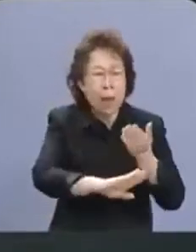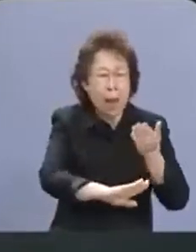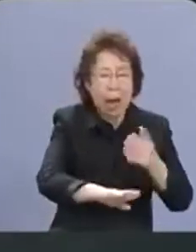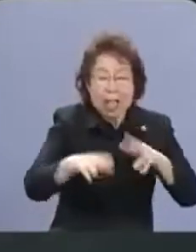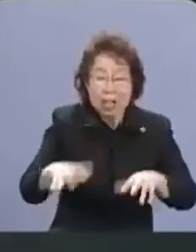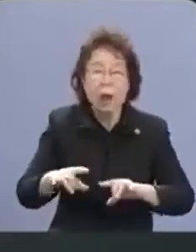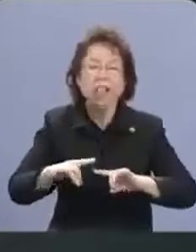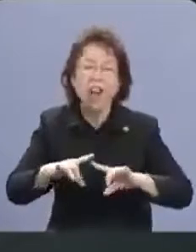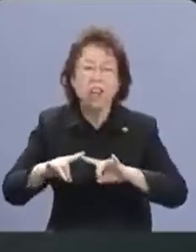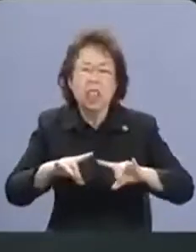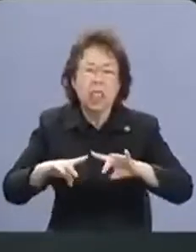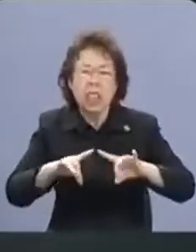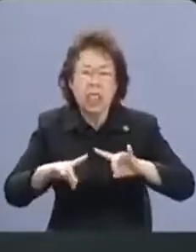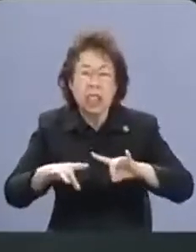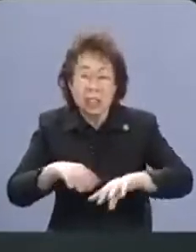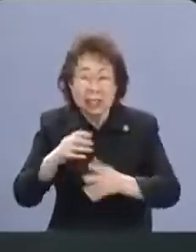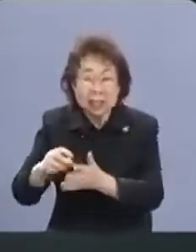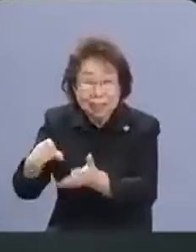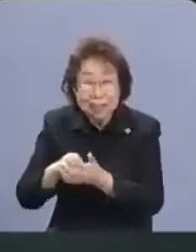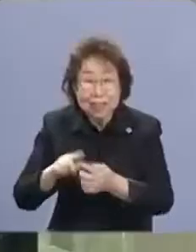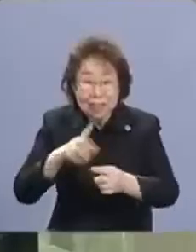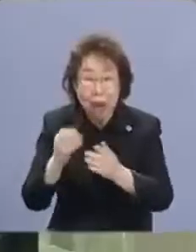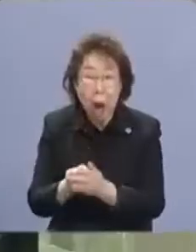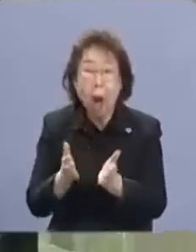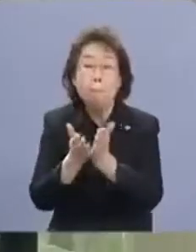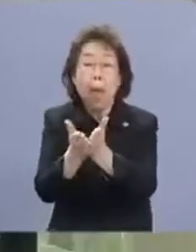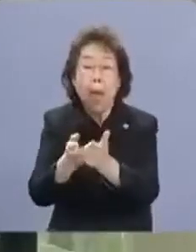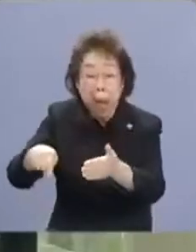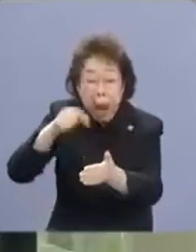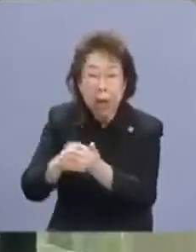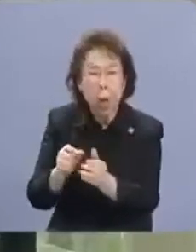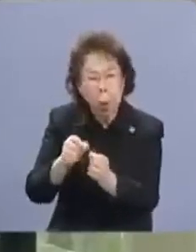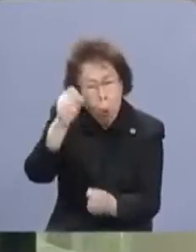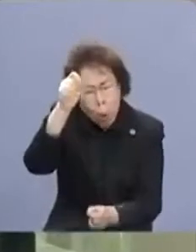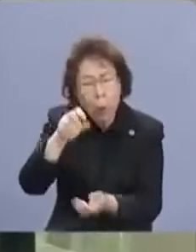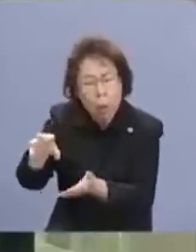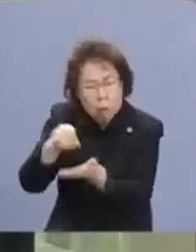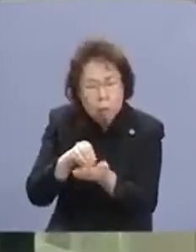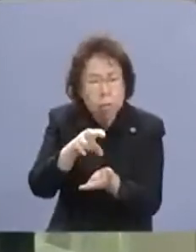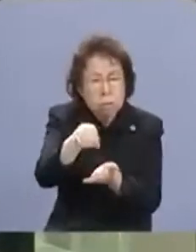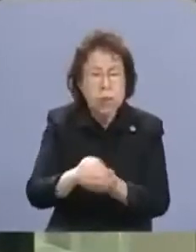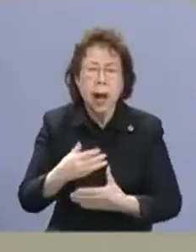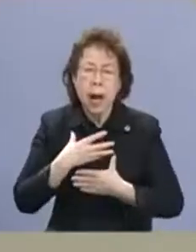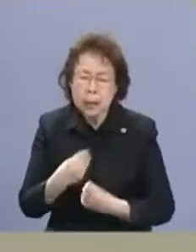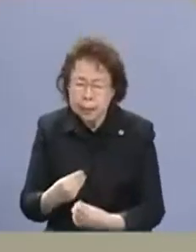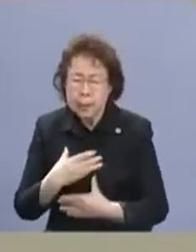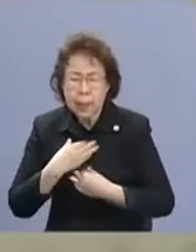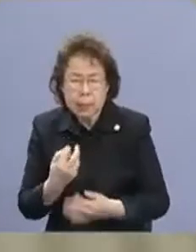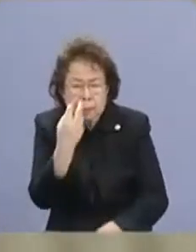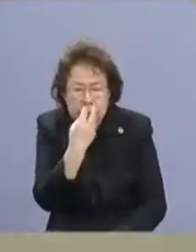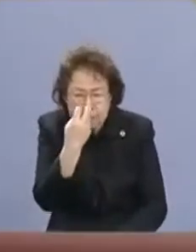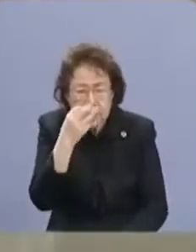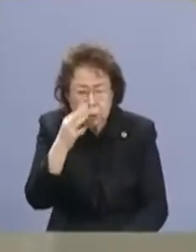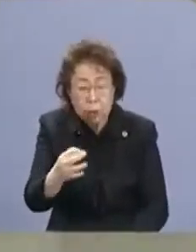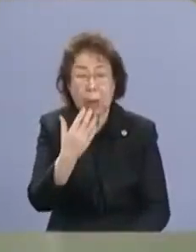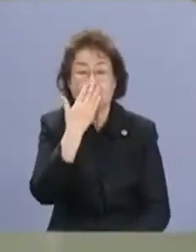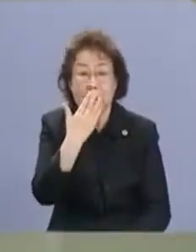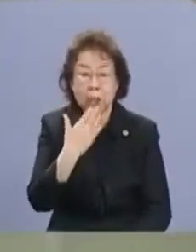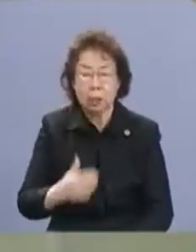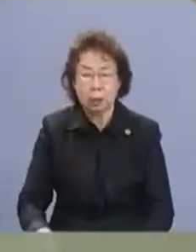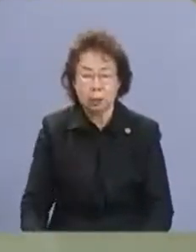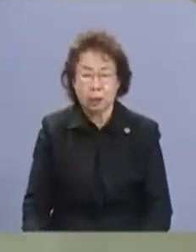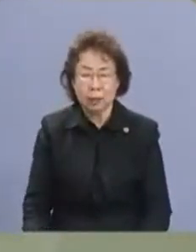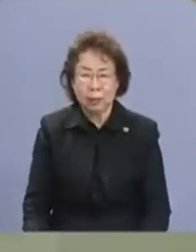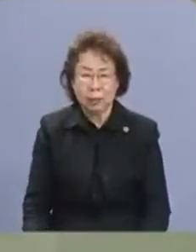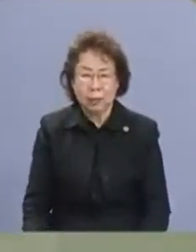전기 냉각 시스템을 설치해 선상에서 장기간 지속적으로 안정적인 계측을 할 수 있게 했습니다